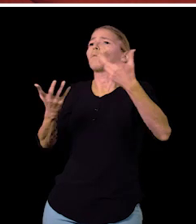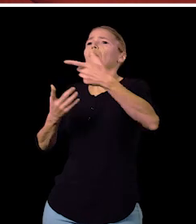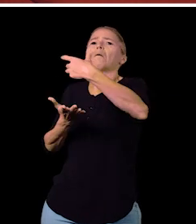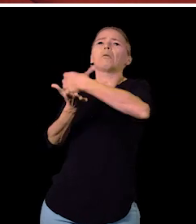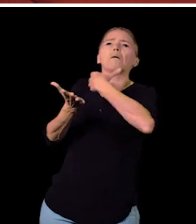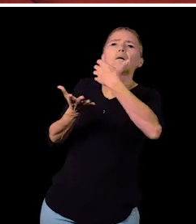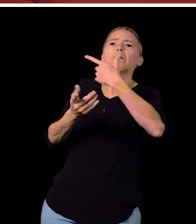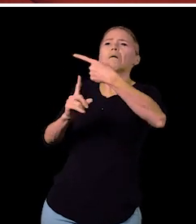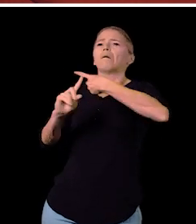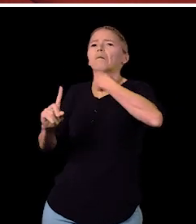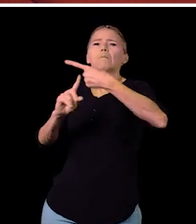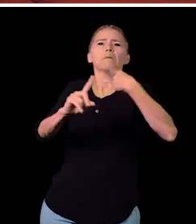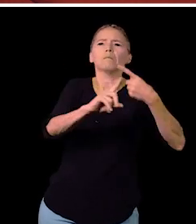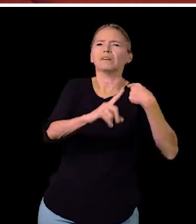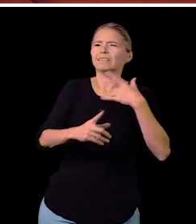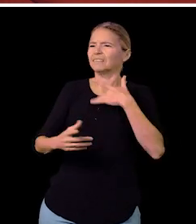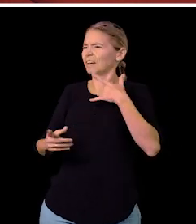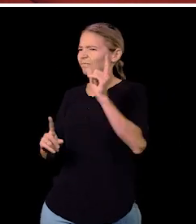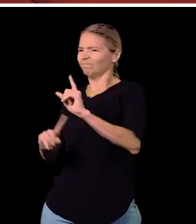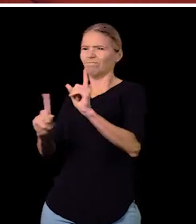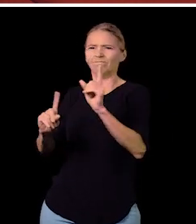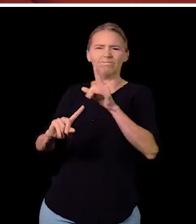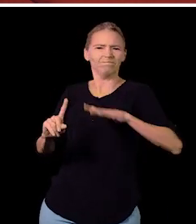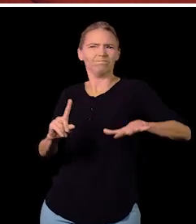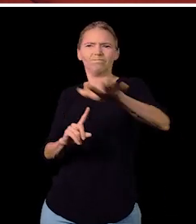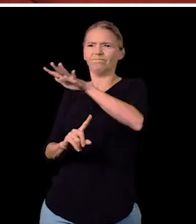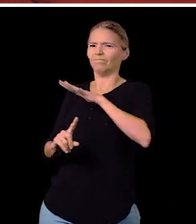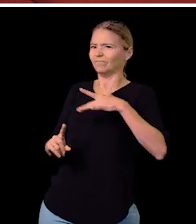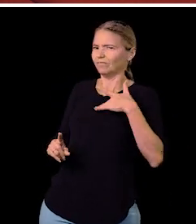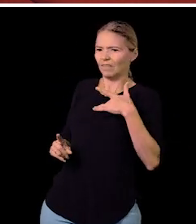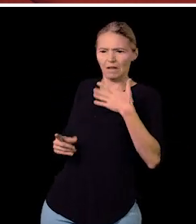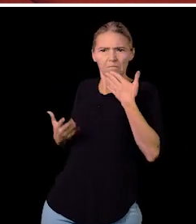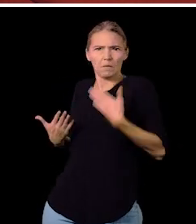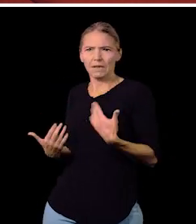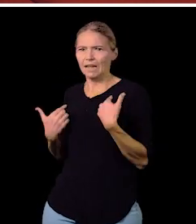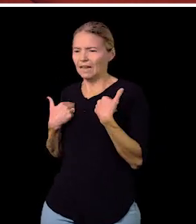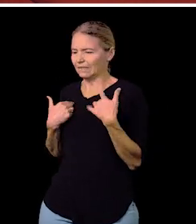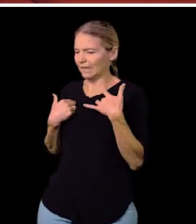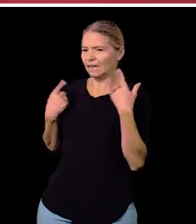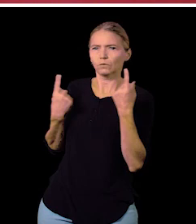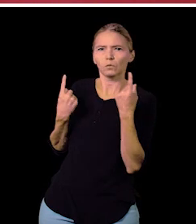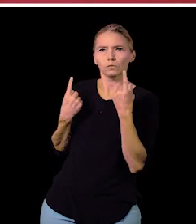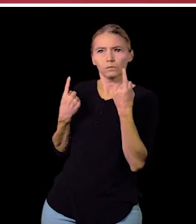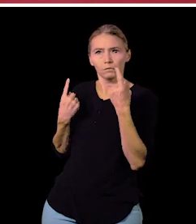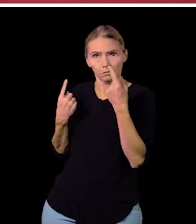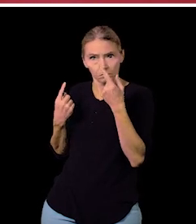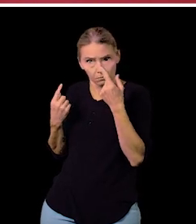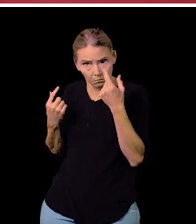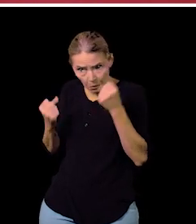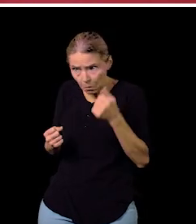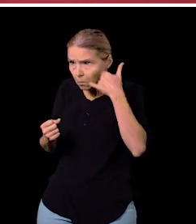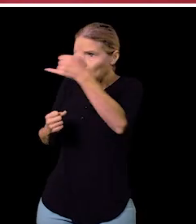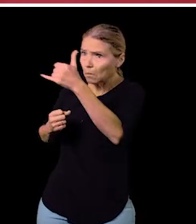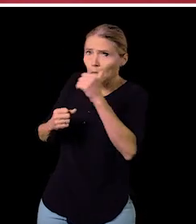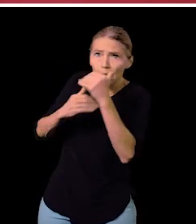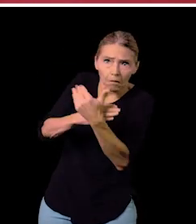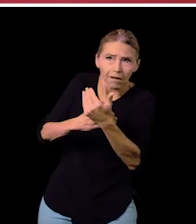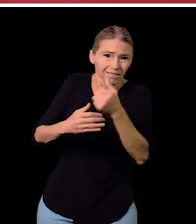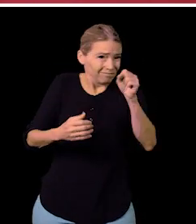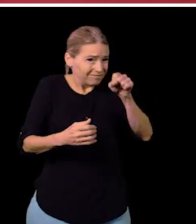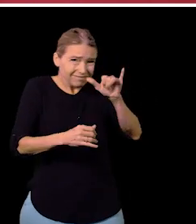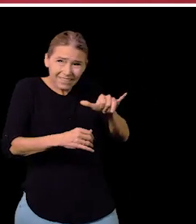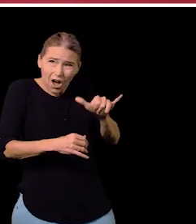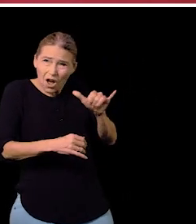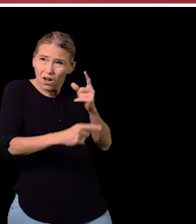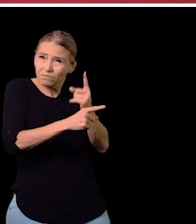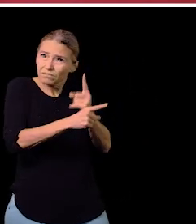des situations où on est carrément pas bien, là. On n'hésite pas, on appelle. Bien, effectivement, parce que dans le fond, faire